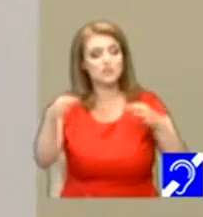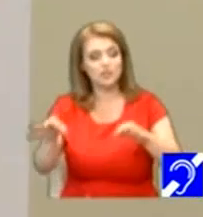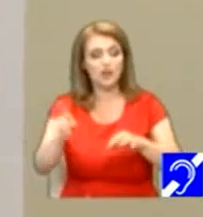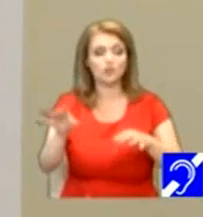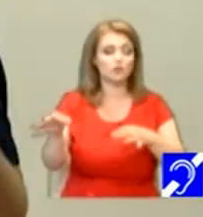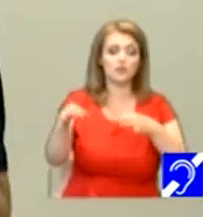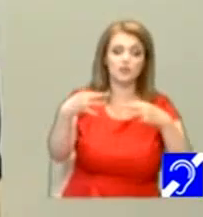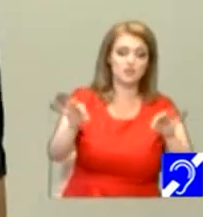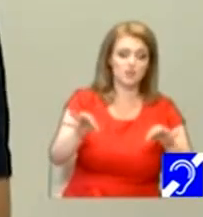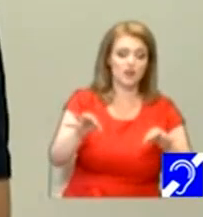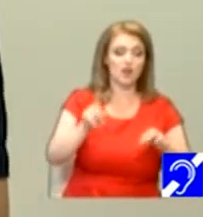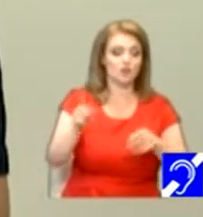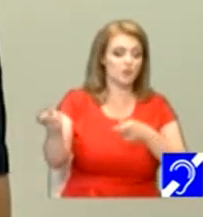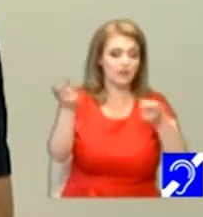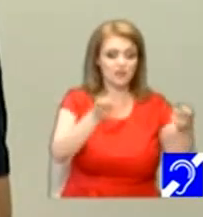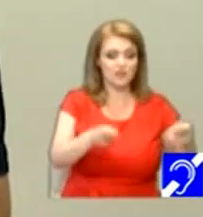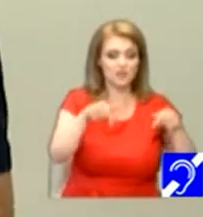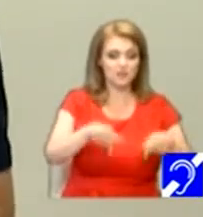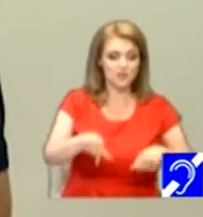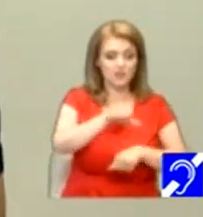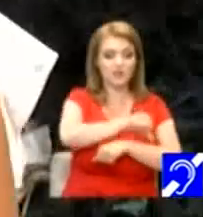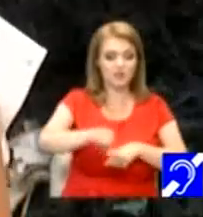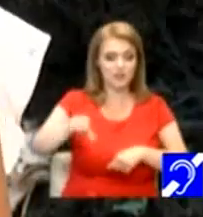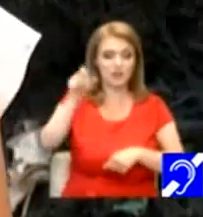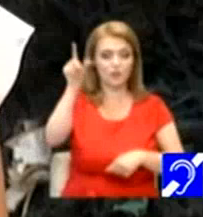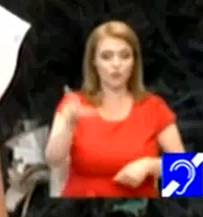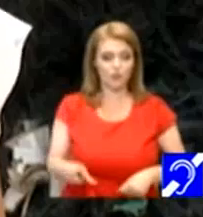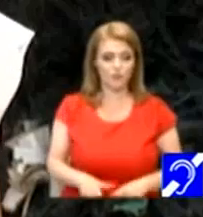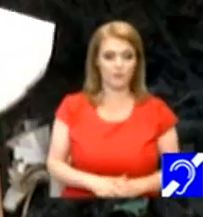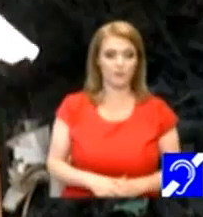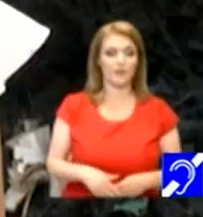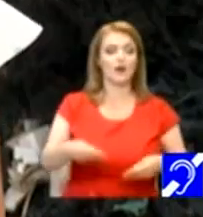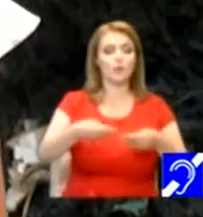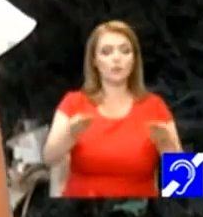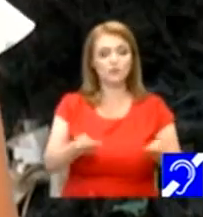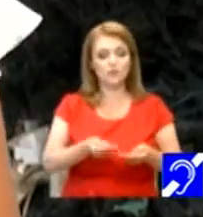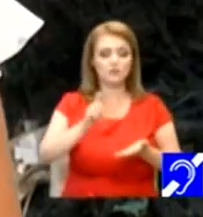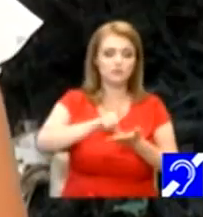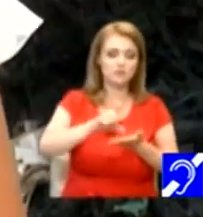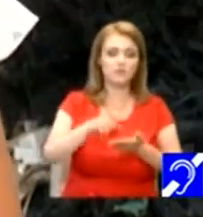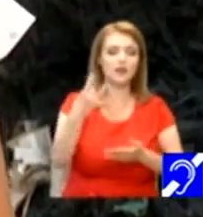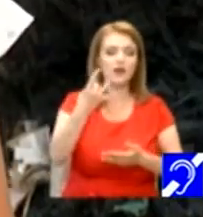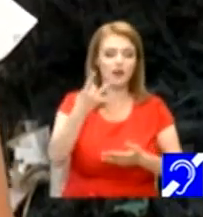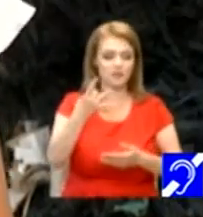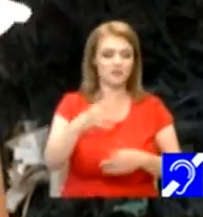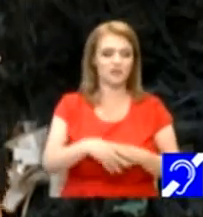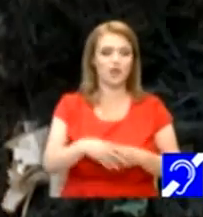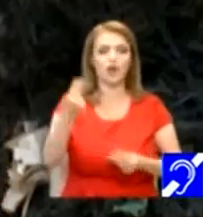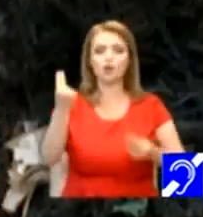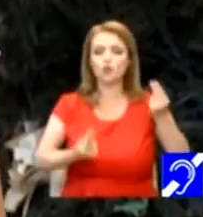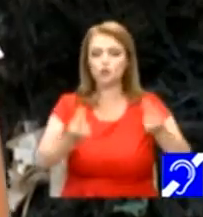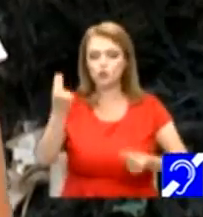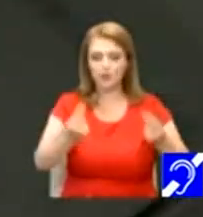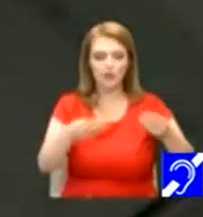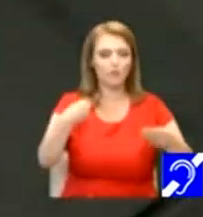nu putem recicla, deja ar fi un pas enorm. Vesela de unică folosință, pungile din plastic, jucării care